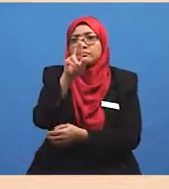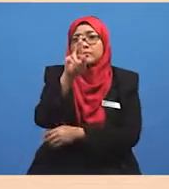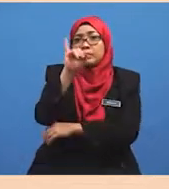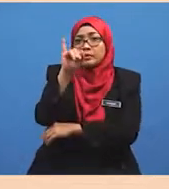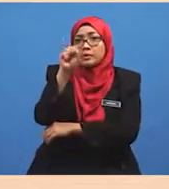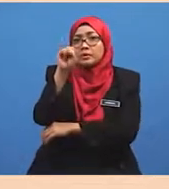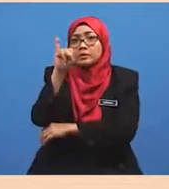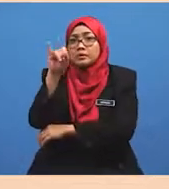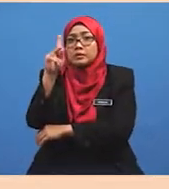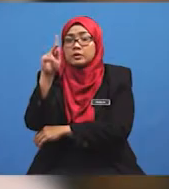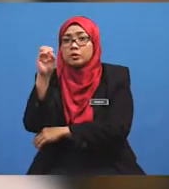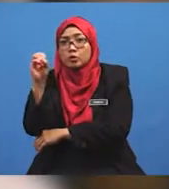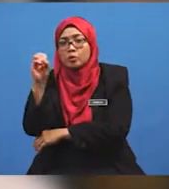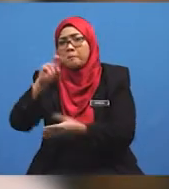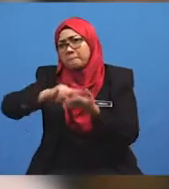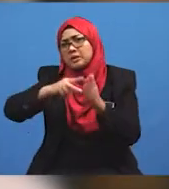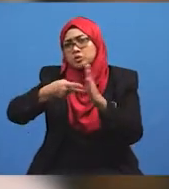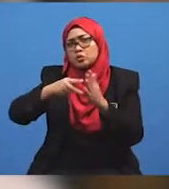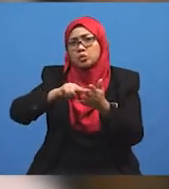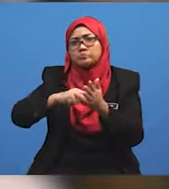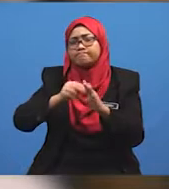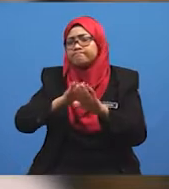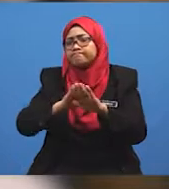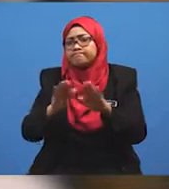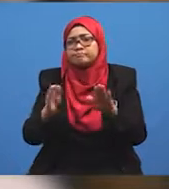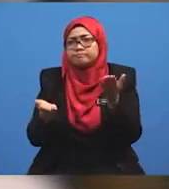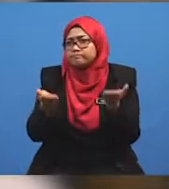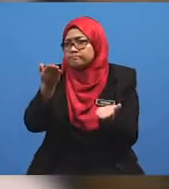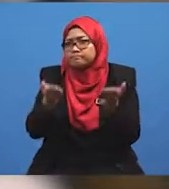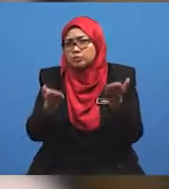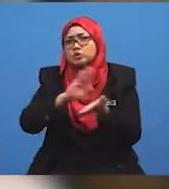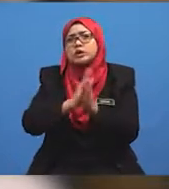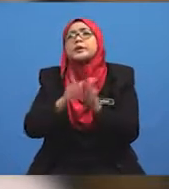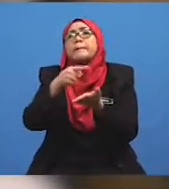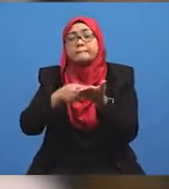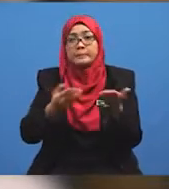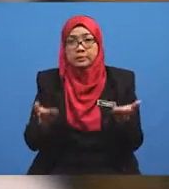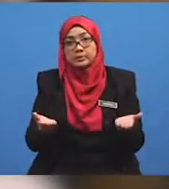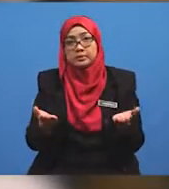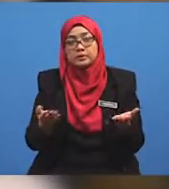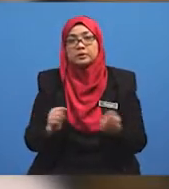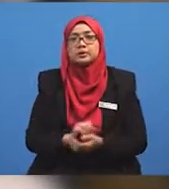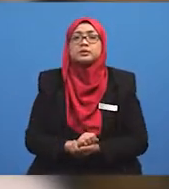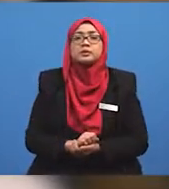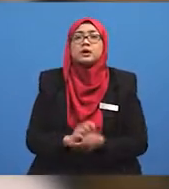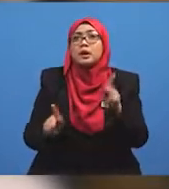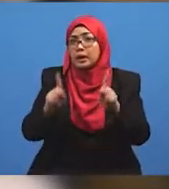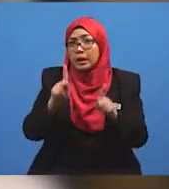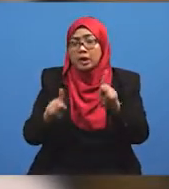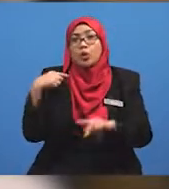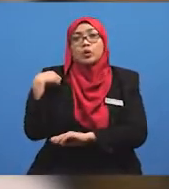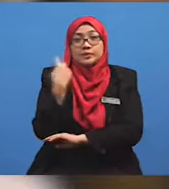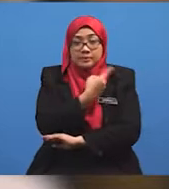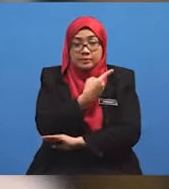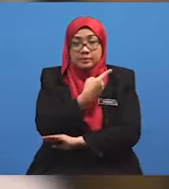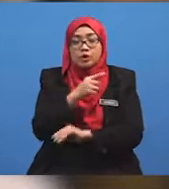ketidakpastian sekiranya Anda mengumpulkan sebuah perniagaan